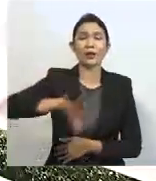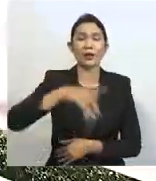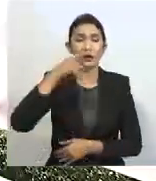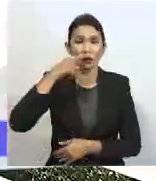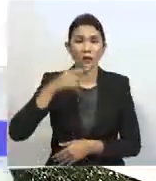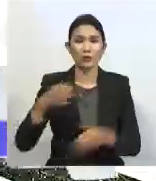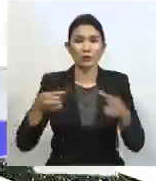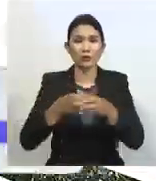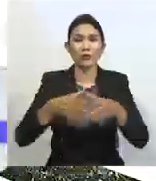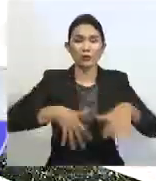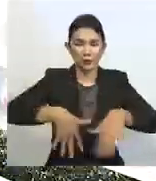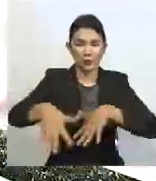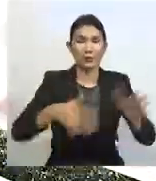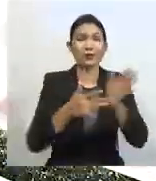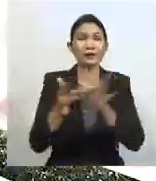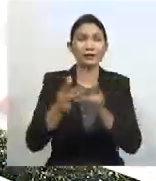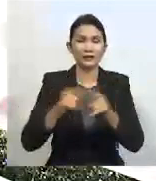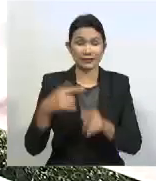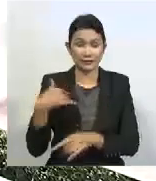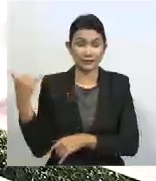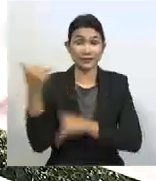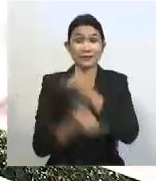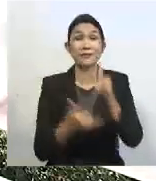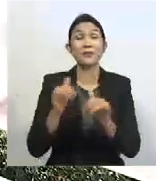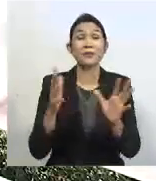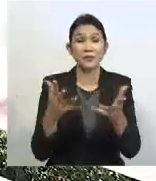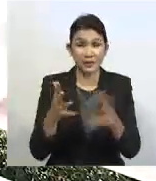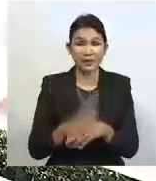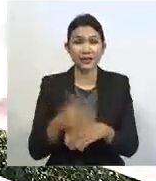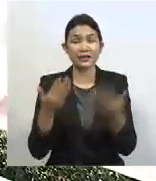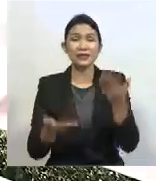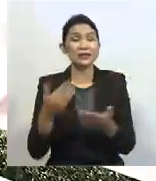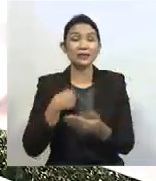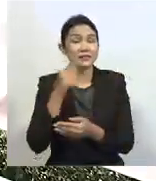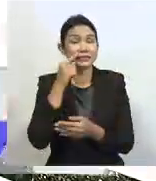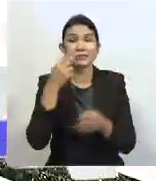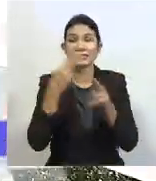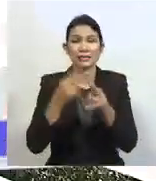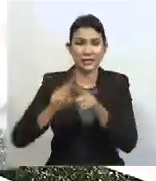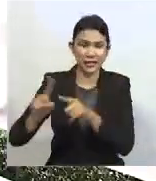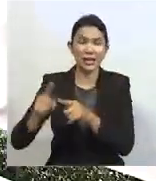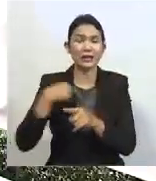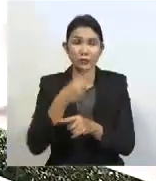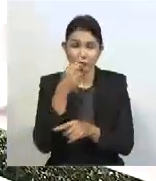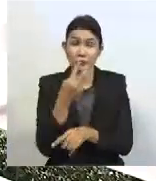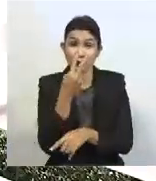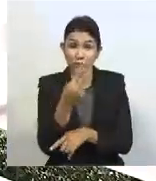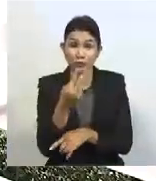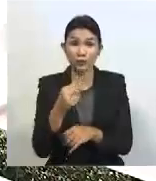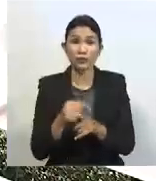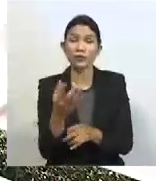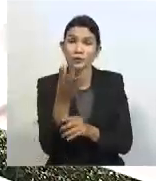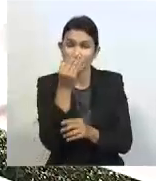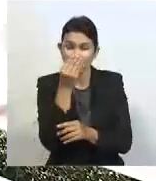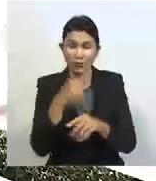กที่ไม่ได้เดินทางมาร่วมพิธีมิสซาในวันนี้นะคะรวมถึงพี่น้องในความเชื่ออื่นๆก็สามารถที่จะติดตามรับชมการ